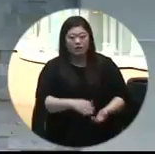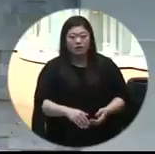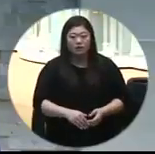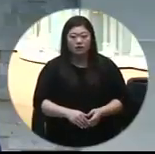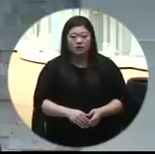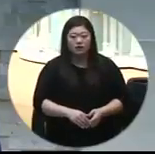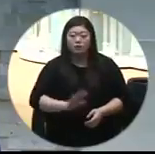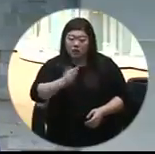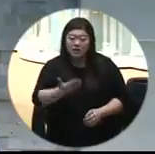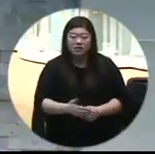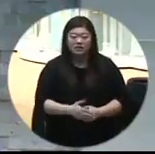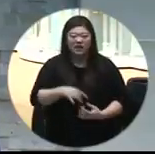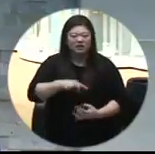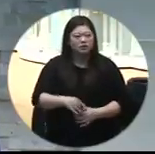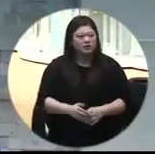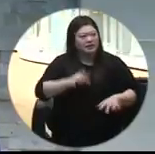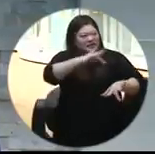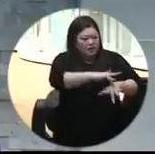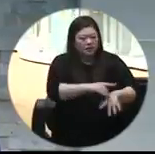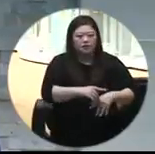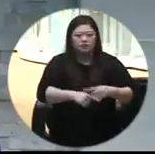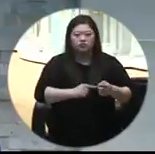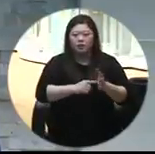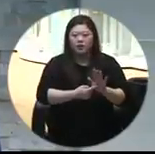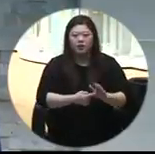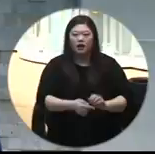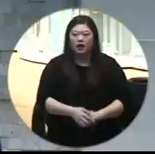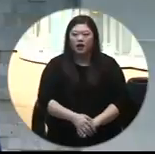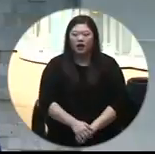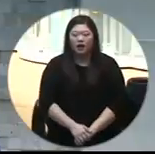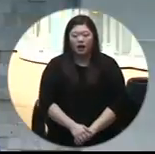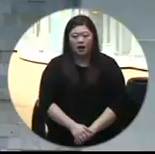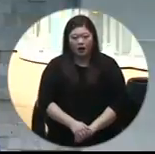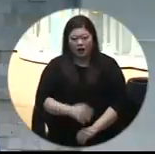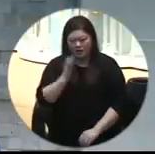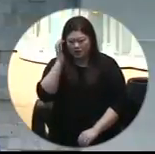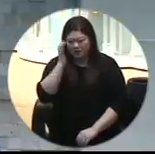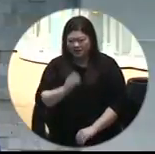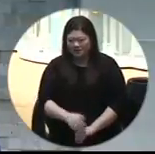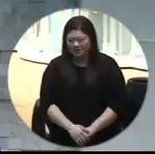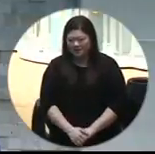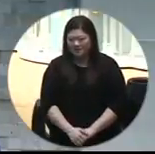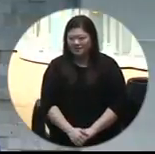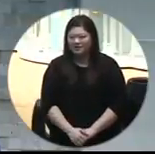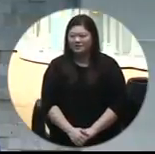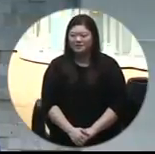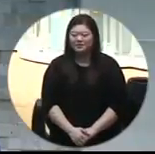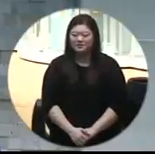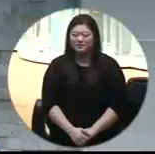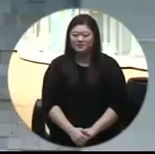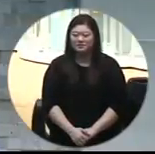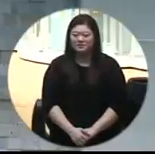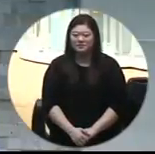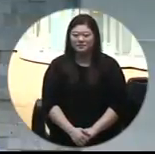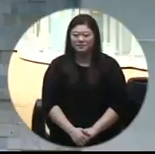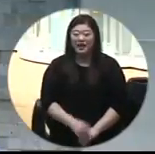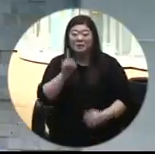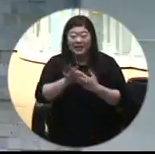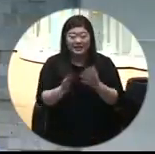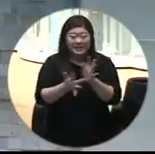웬수여, 웬수여. 그럼, 아이고, 어째 날 닮았냐. 그럼 친하게 지내자. 안 떠나요.